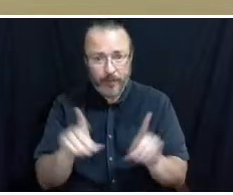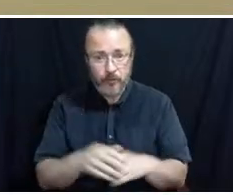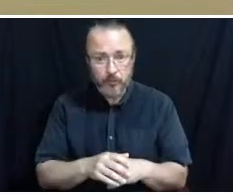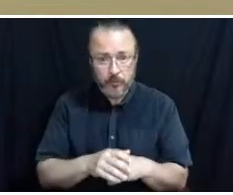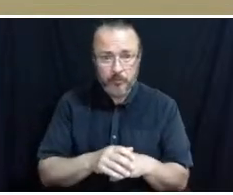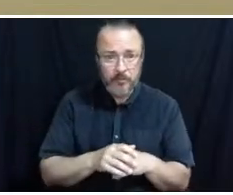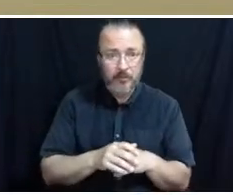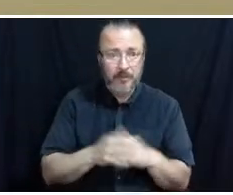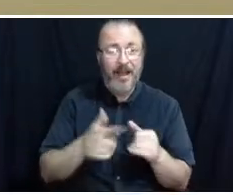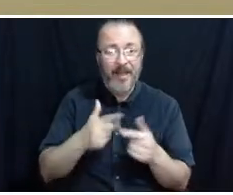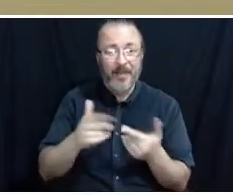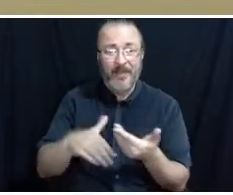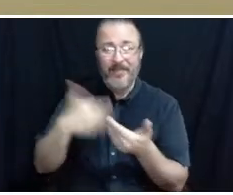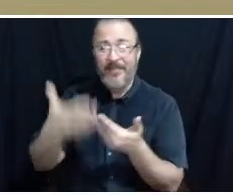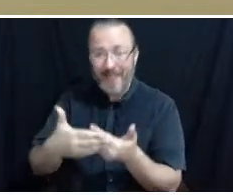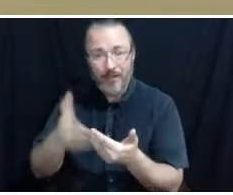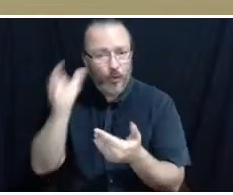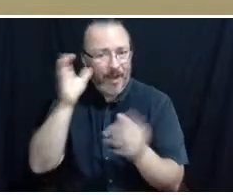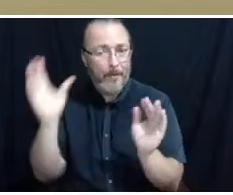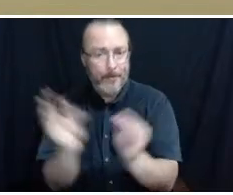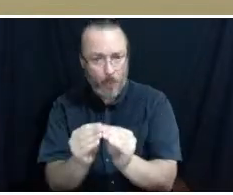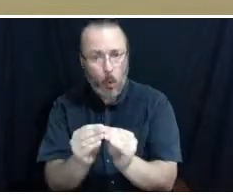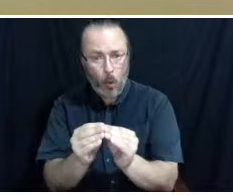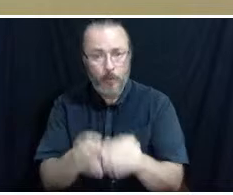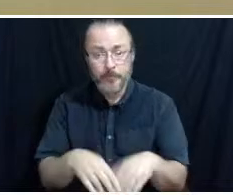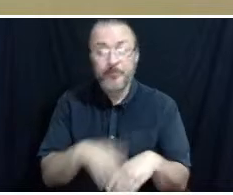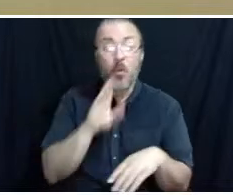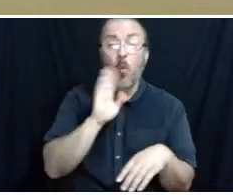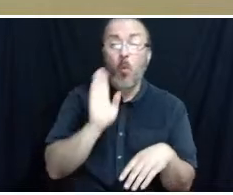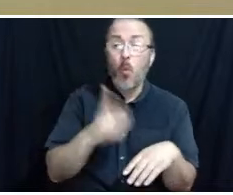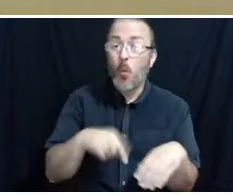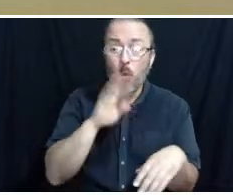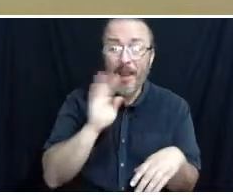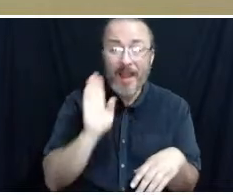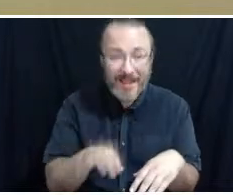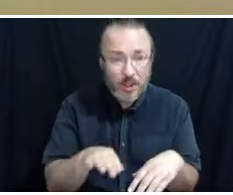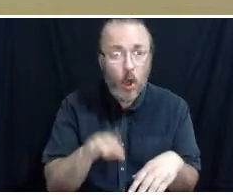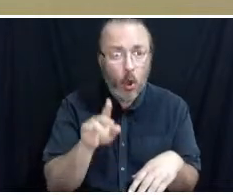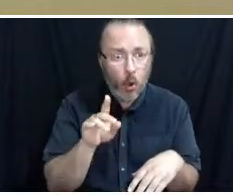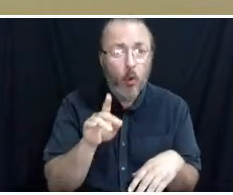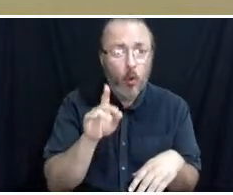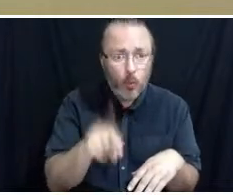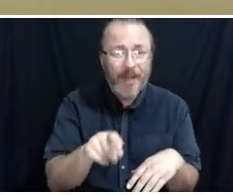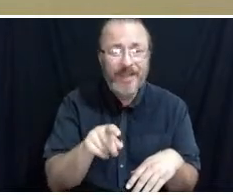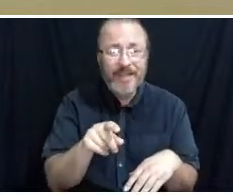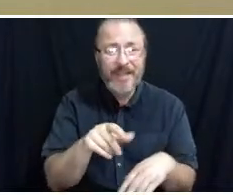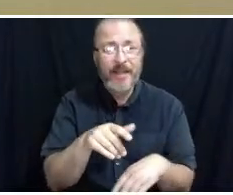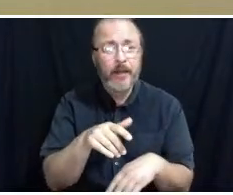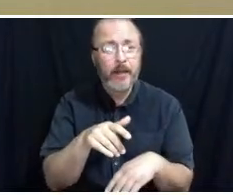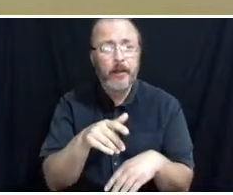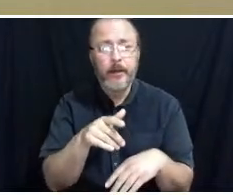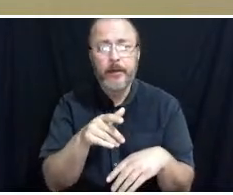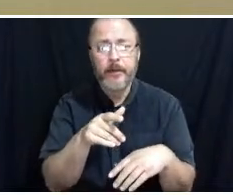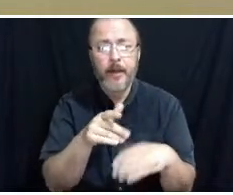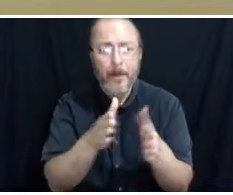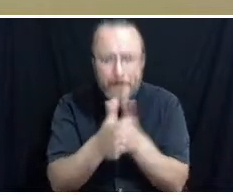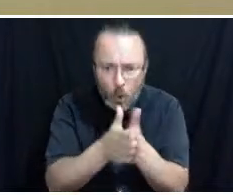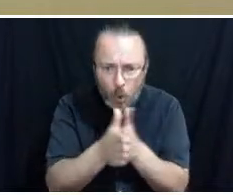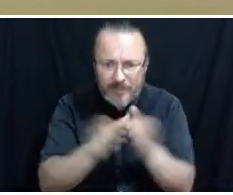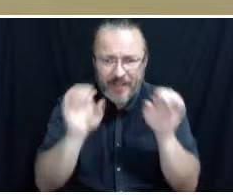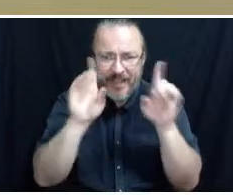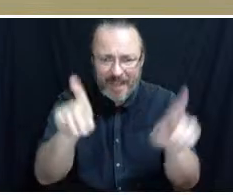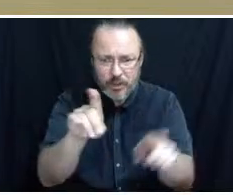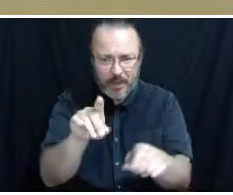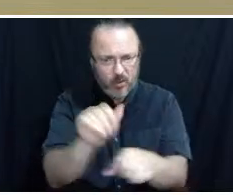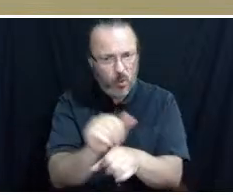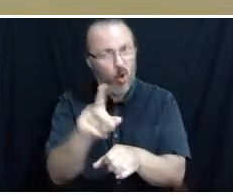l'éducation. Et maintenant, nous allons entendre d'autres déclarations. Nous avons entendu que nous avons besoin d'efforts sérieux pour préparer, autonomiser, soutenir et motiver